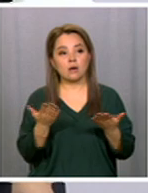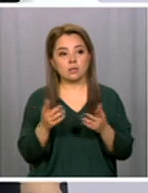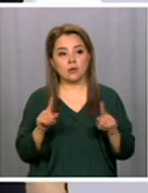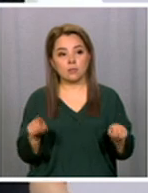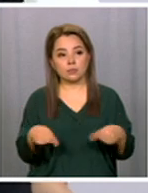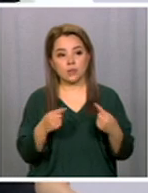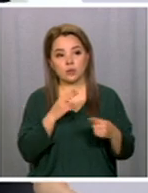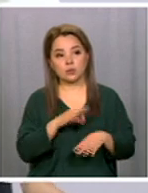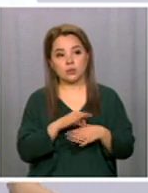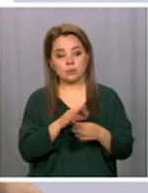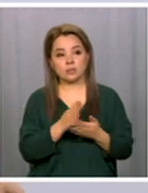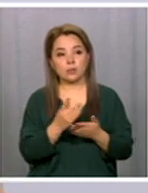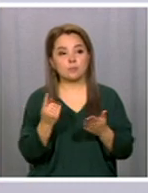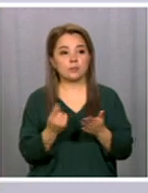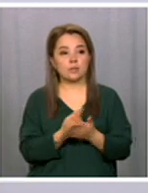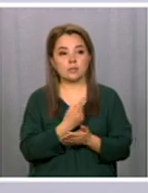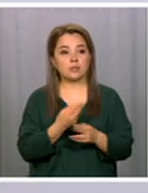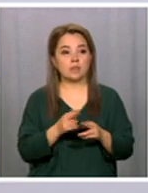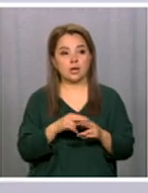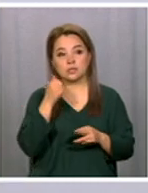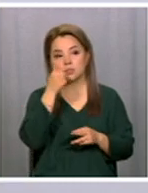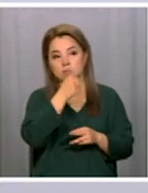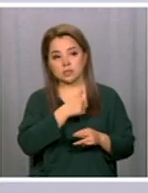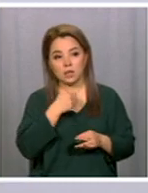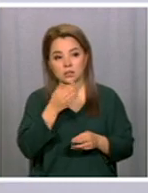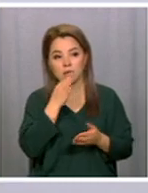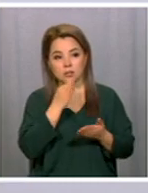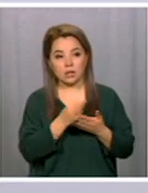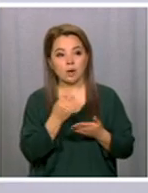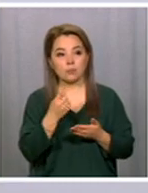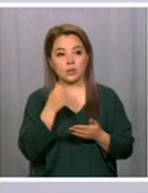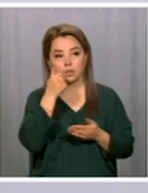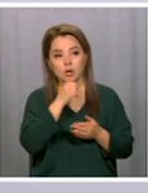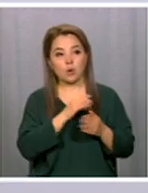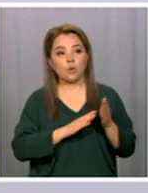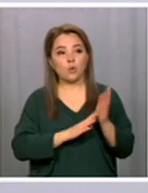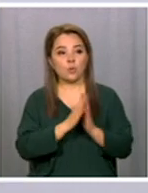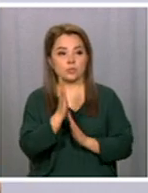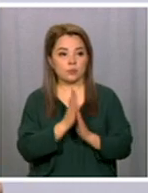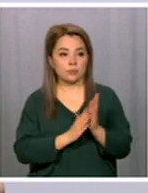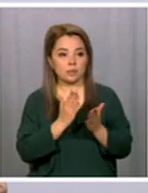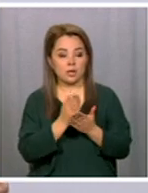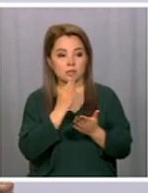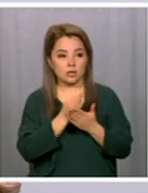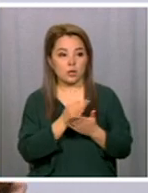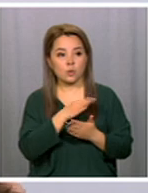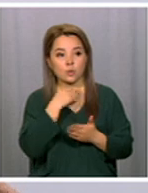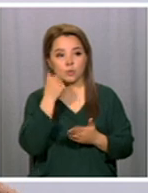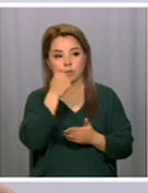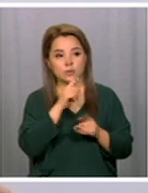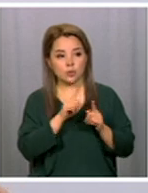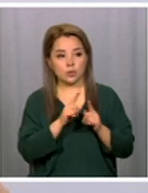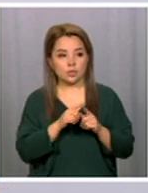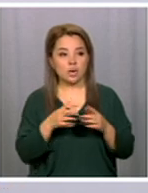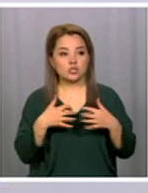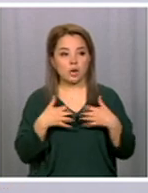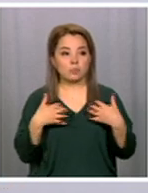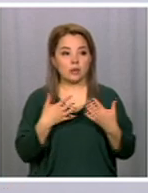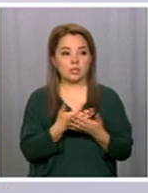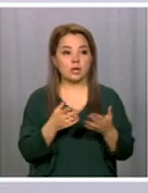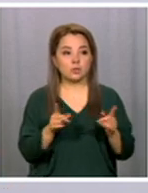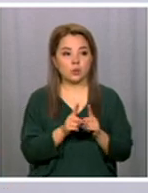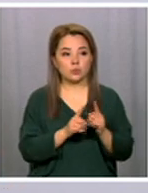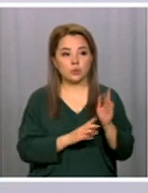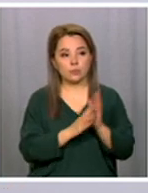келеді. Ең алғашқы жылдары, яғни бір жылдық өсімдіктер, одан соң көп жылдық жабайы өсімдіктер және